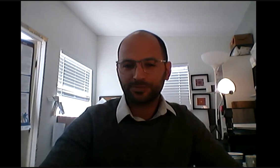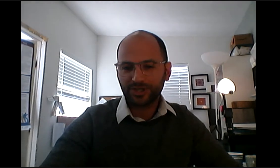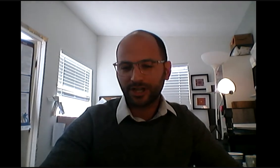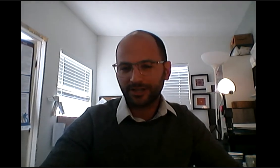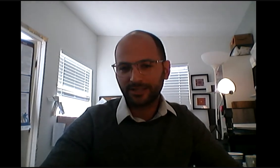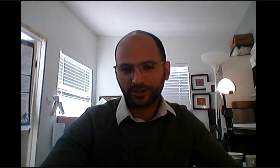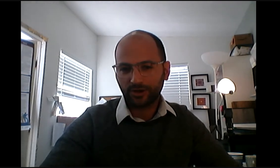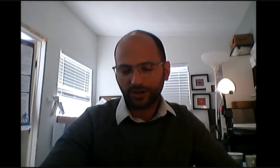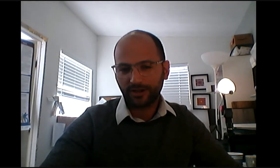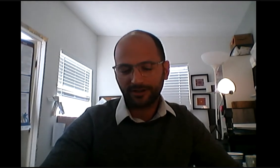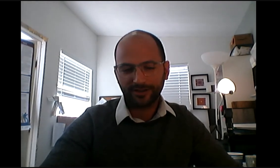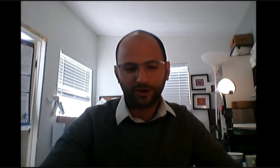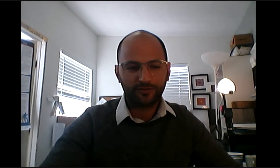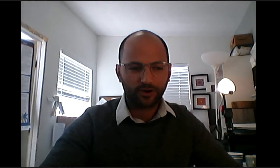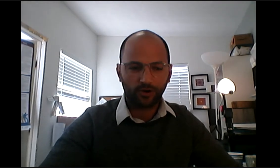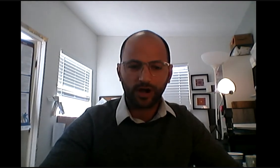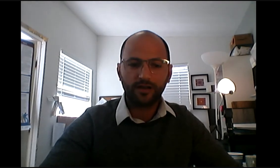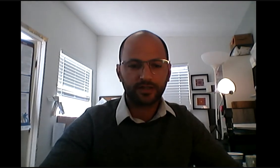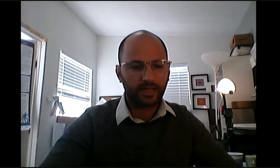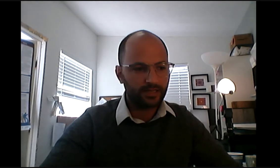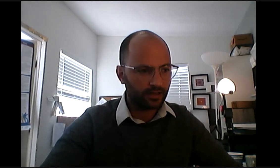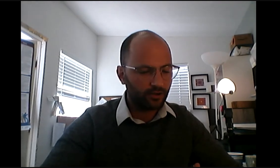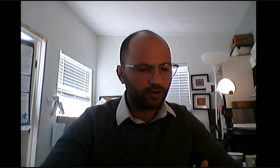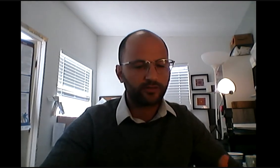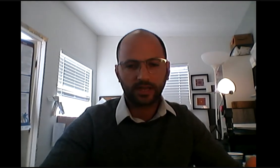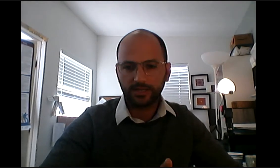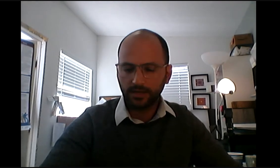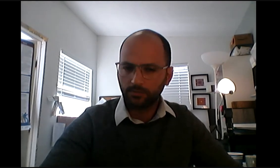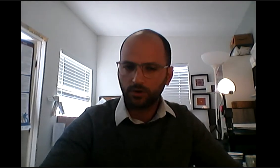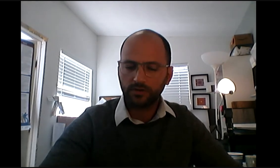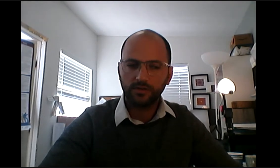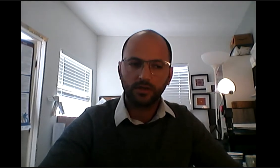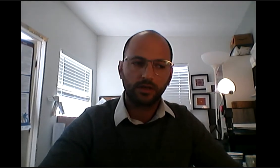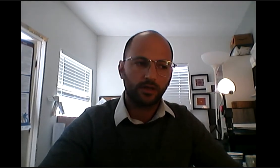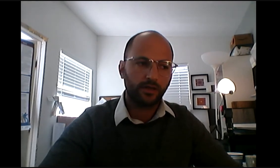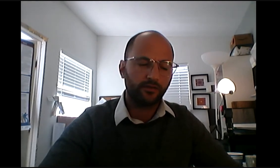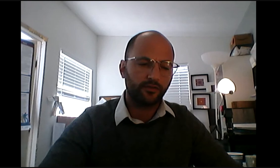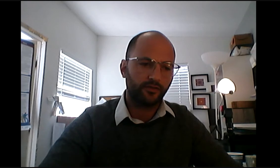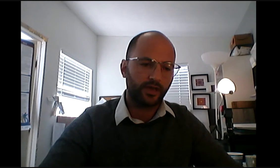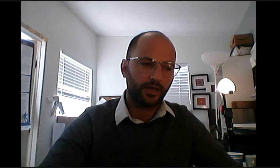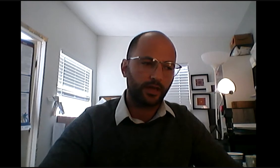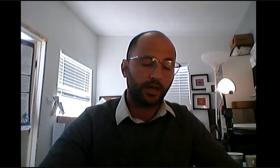וזה בעצם ממש מה שהכניסתי לתוך לעובי הקורה, והתחלתי לחקור, והתחלתי ללמוד,